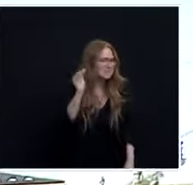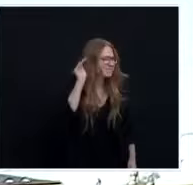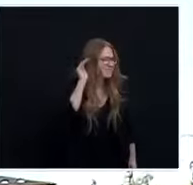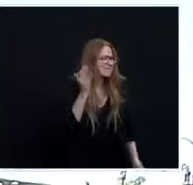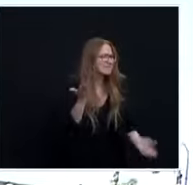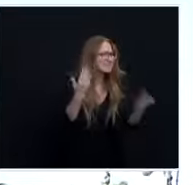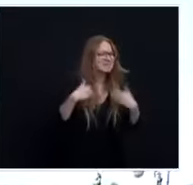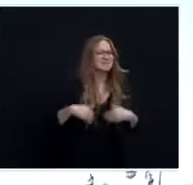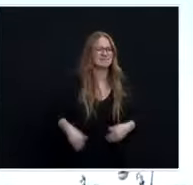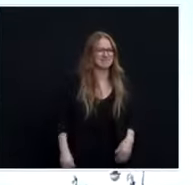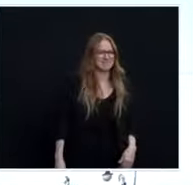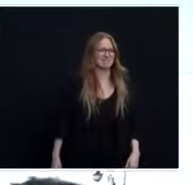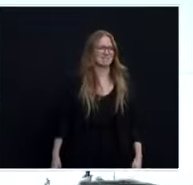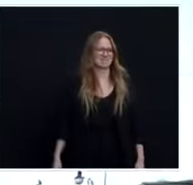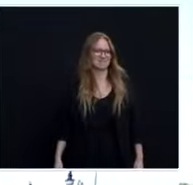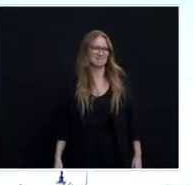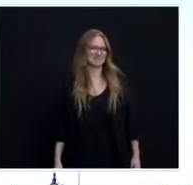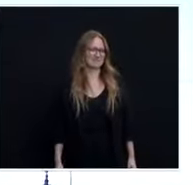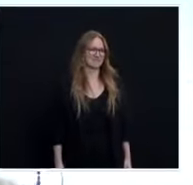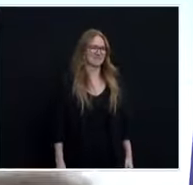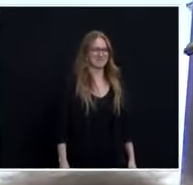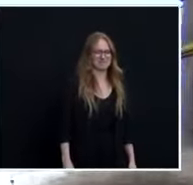Hast das schon gezahlt?